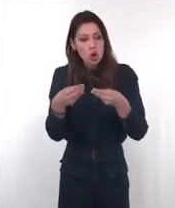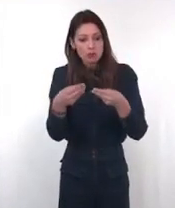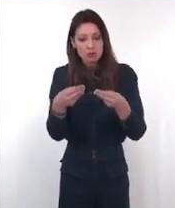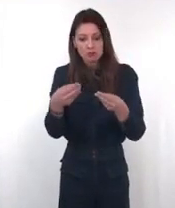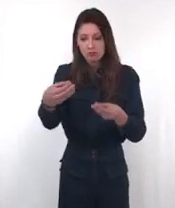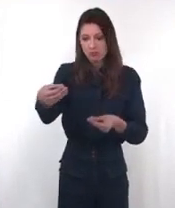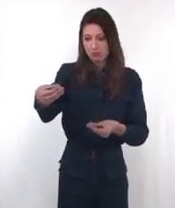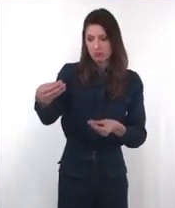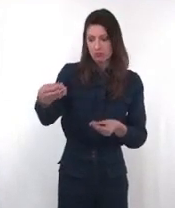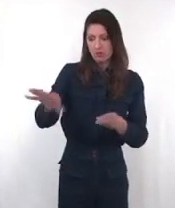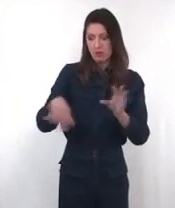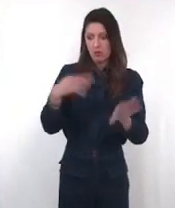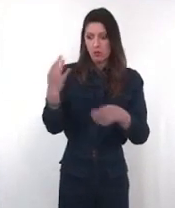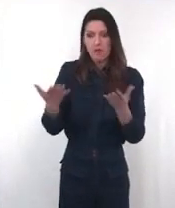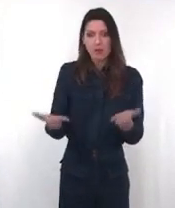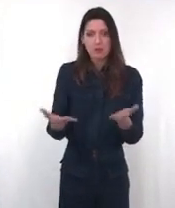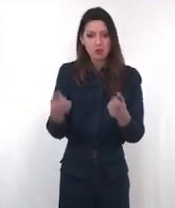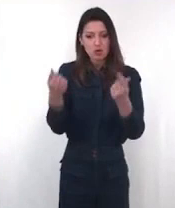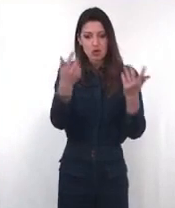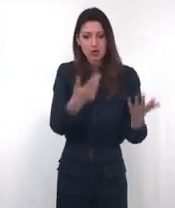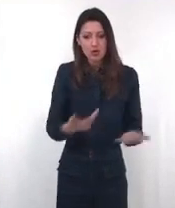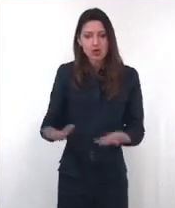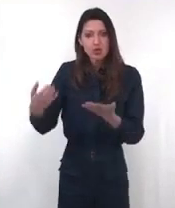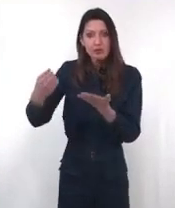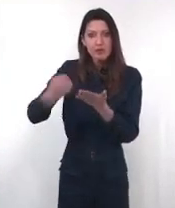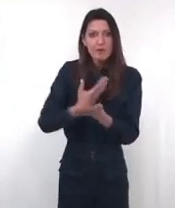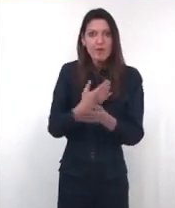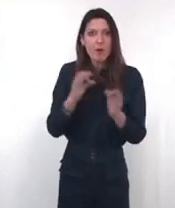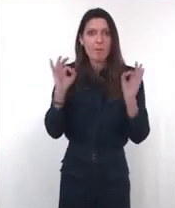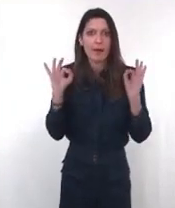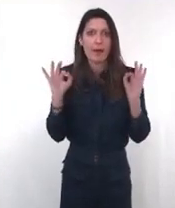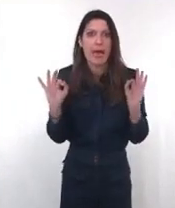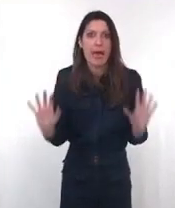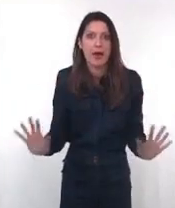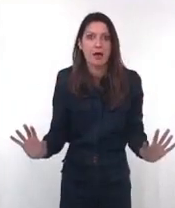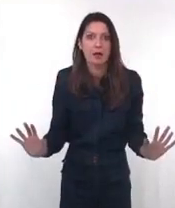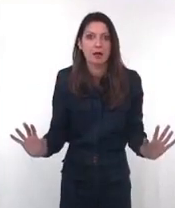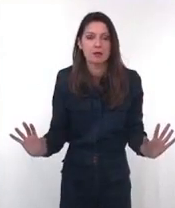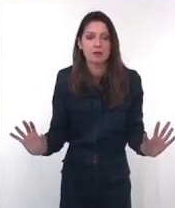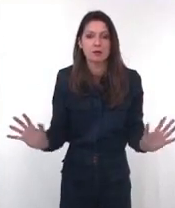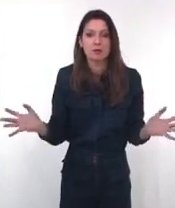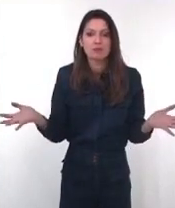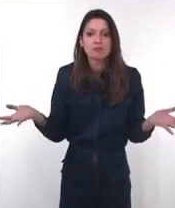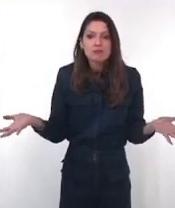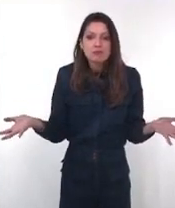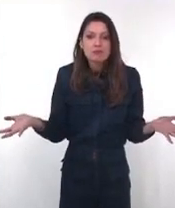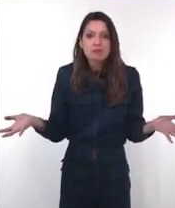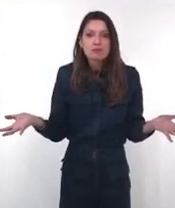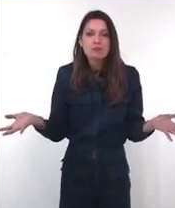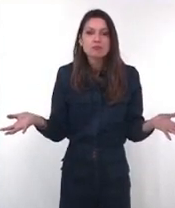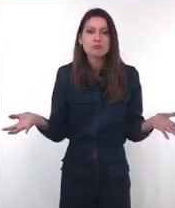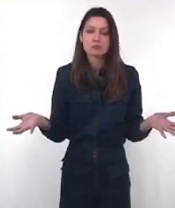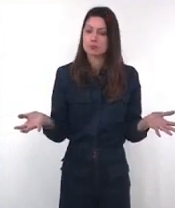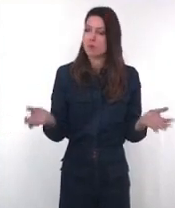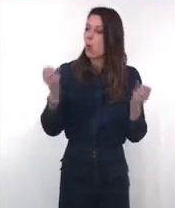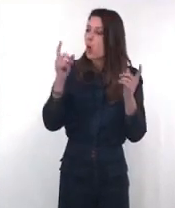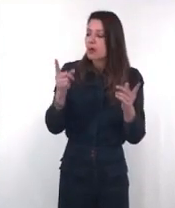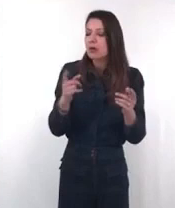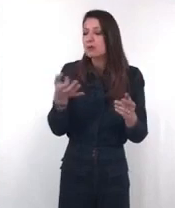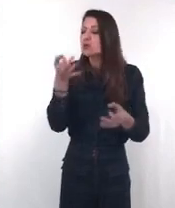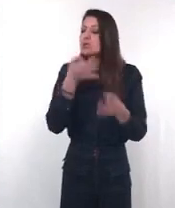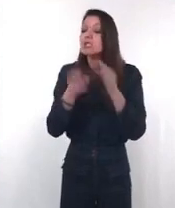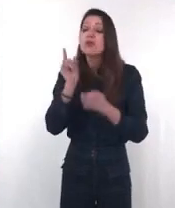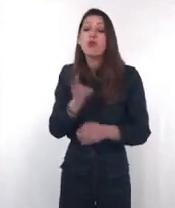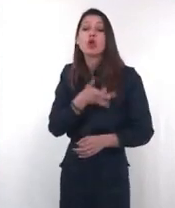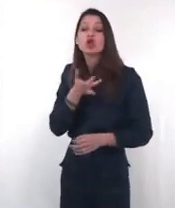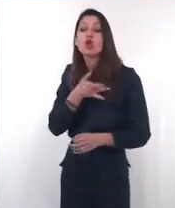Madame Bichet, qui là aussi se part des plumes du pan, nous disant intéressez-vous aux sujets qui intéressent les Bordelais. Excusez-nous, hein, il y a